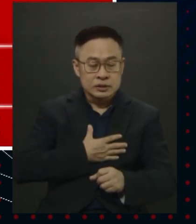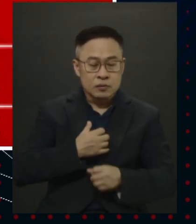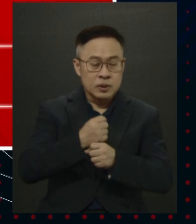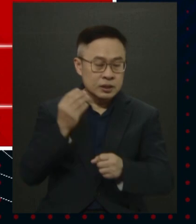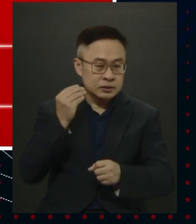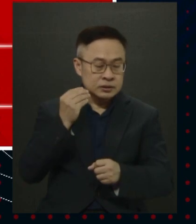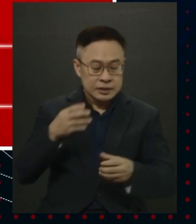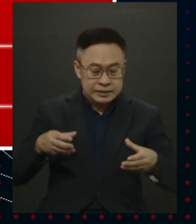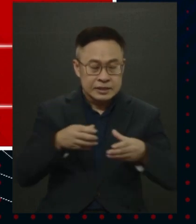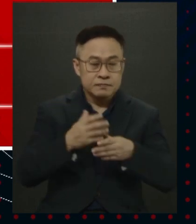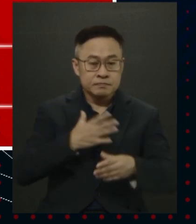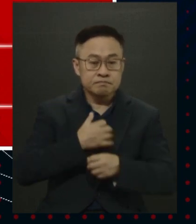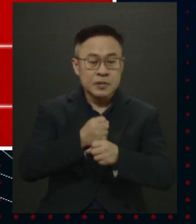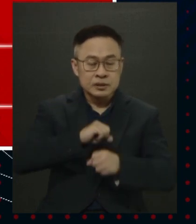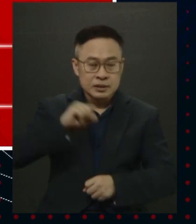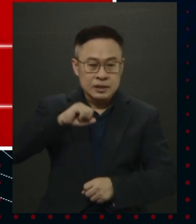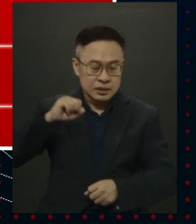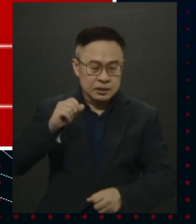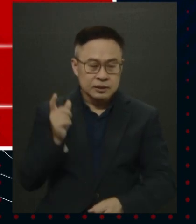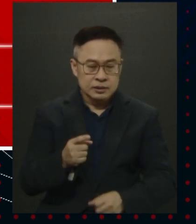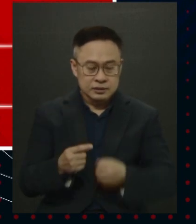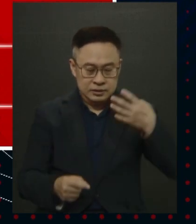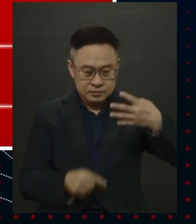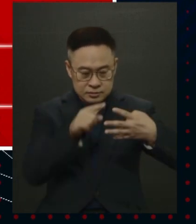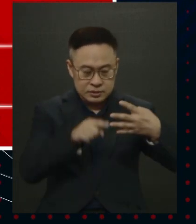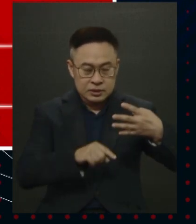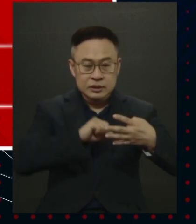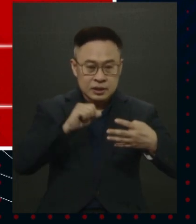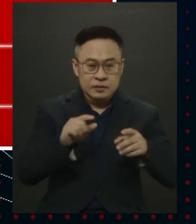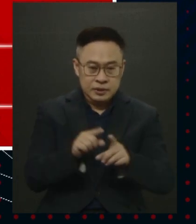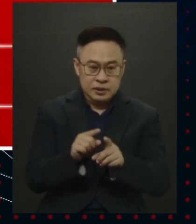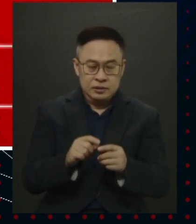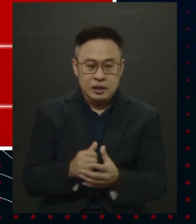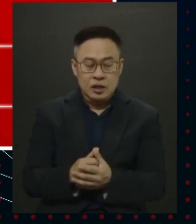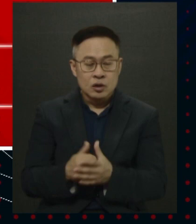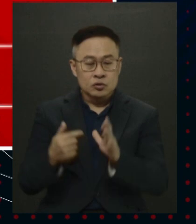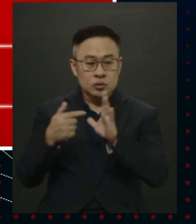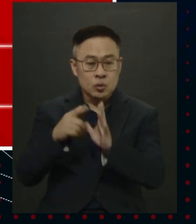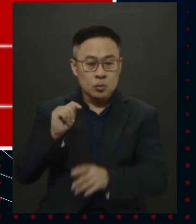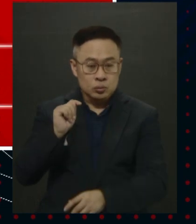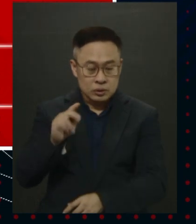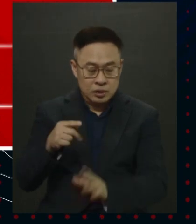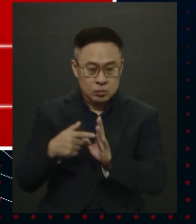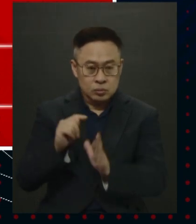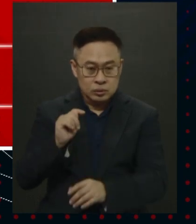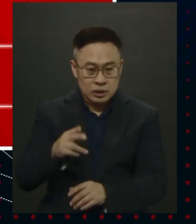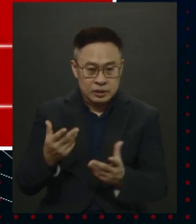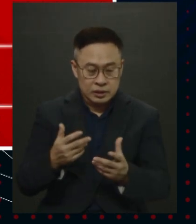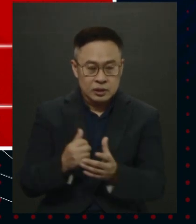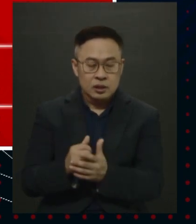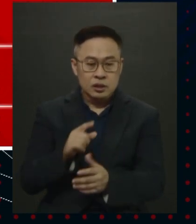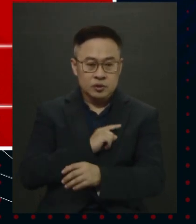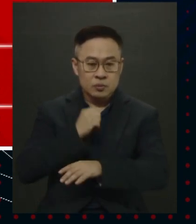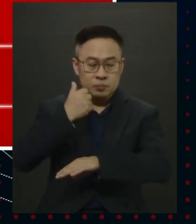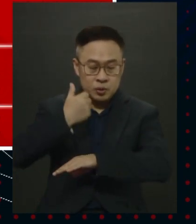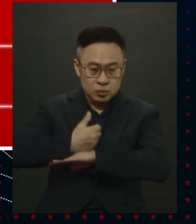เจ้าบ้านที่สามารถคว้า้ได้ซ้ายเลยอ่านะฮะแล้วก็อุทัยเนี่ยโค้ชเก่าของเมืองทองอย่างมิรโจสิกนี่หลังจากเข้าไปรับหน้าที่นี่ตอน